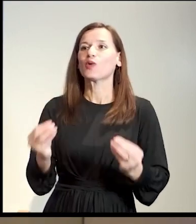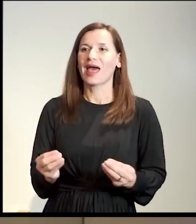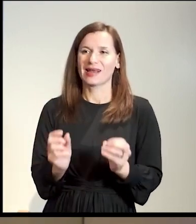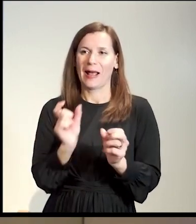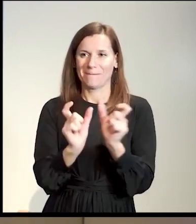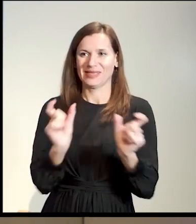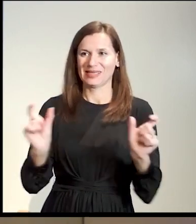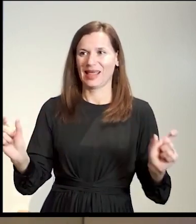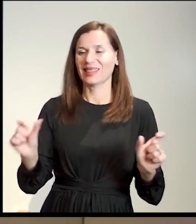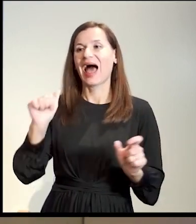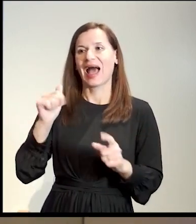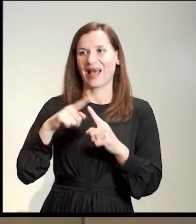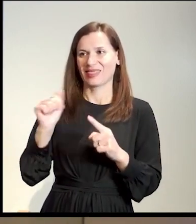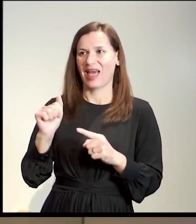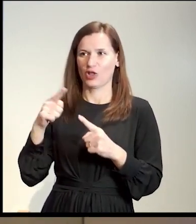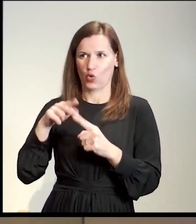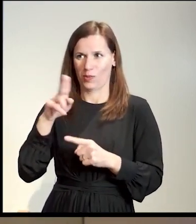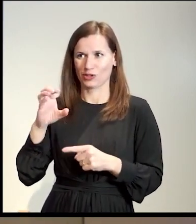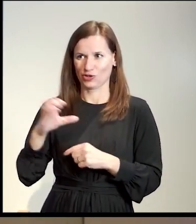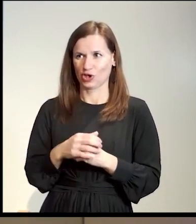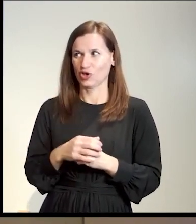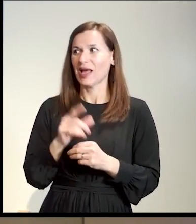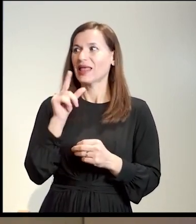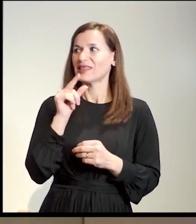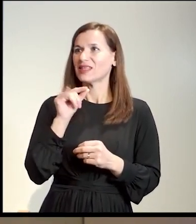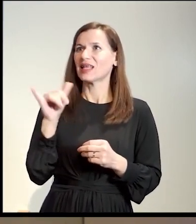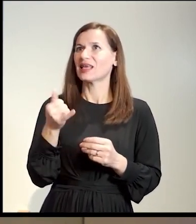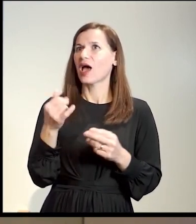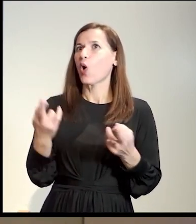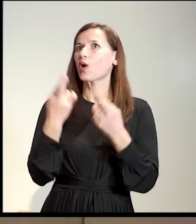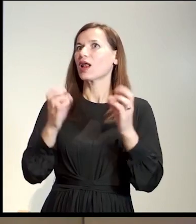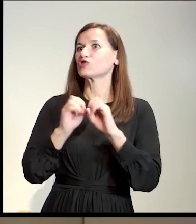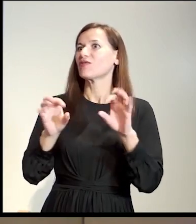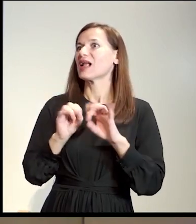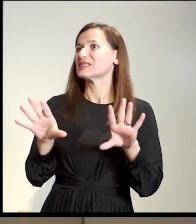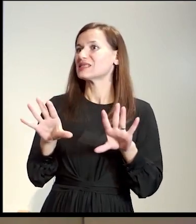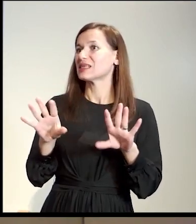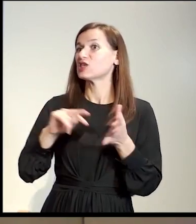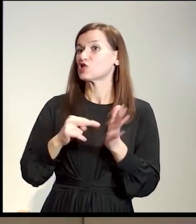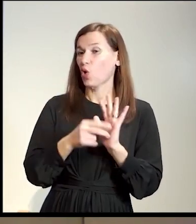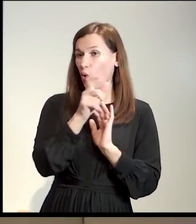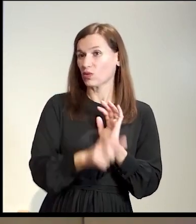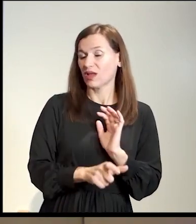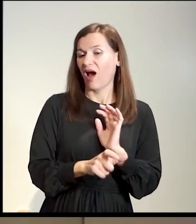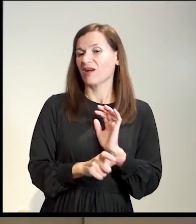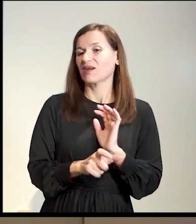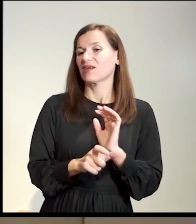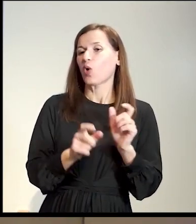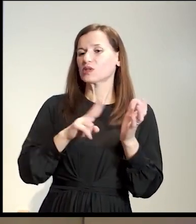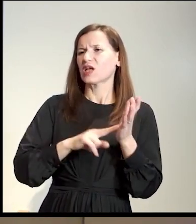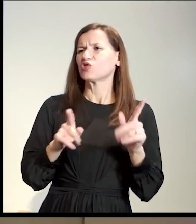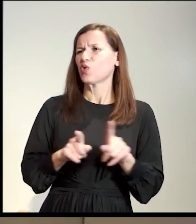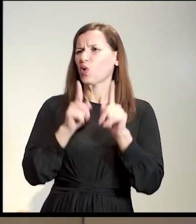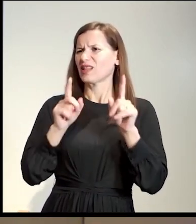Tomažič. Twitter je oglaševalski strokovnjak sicer označil za razjezilnik, kar je tudi